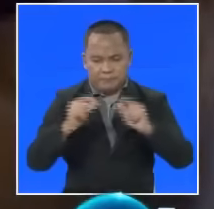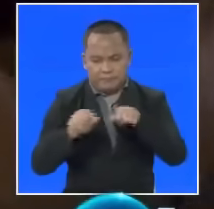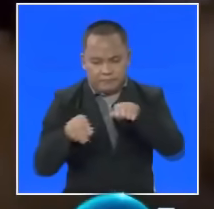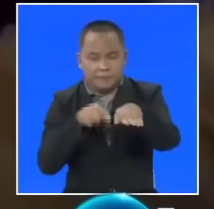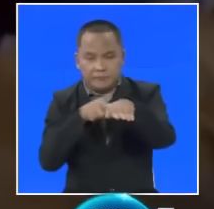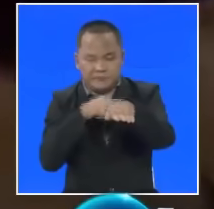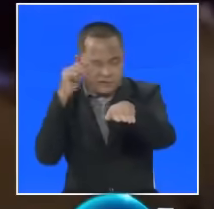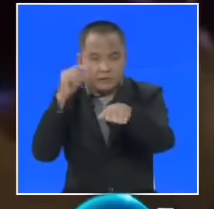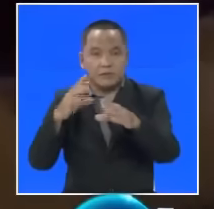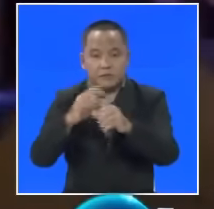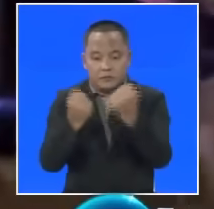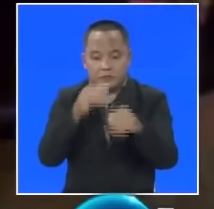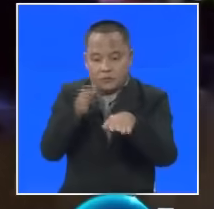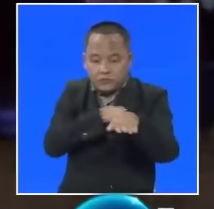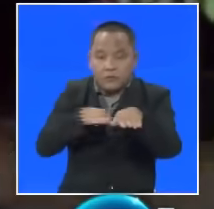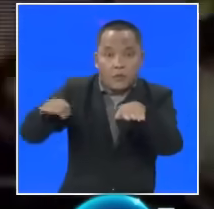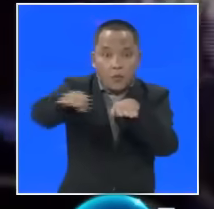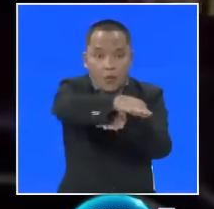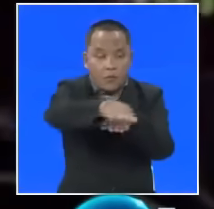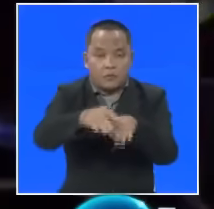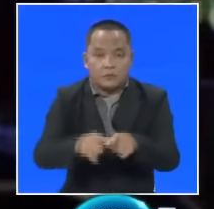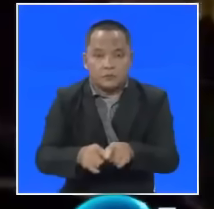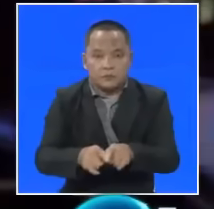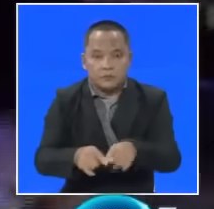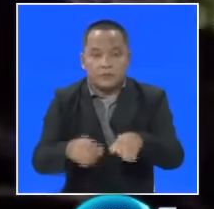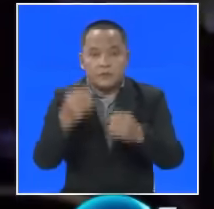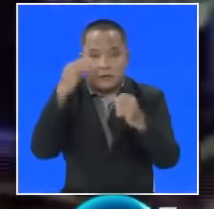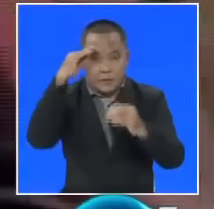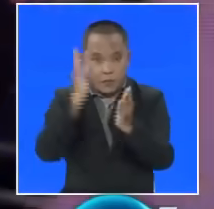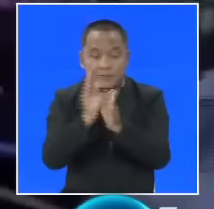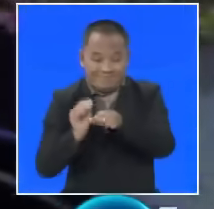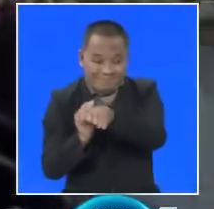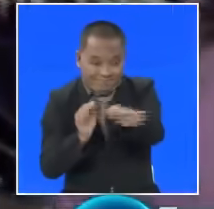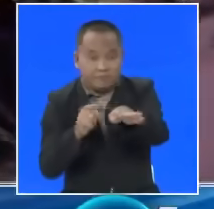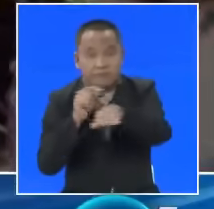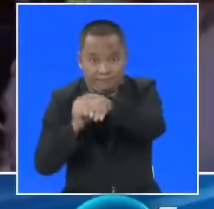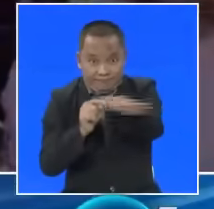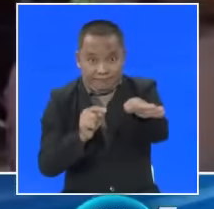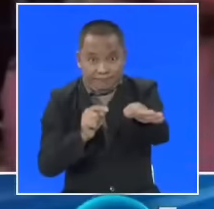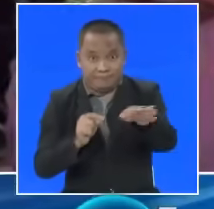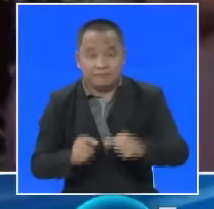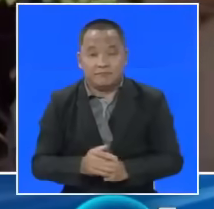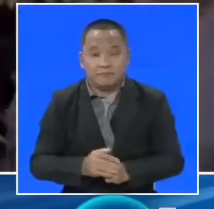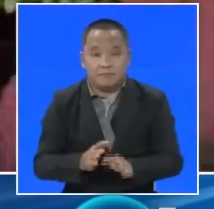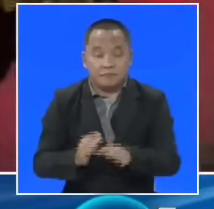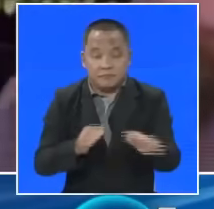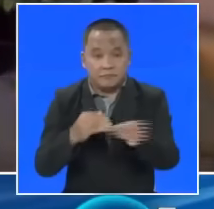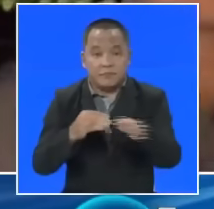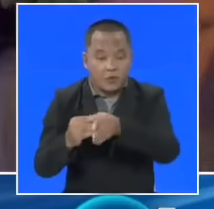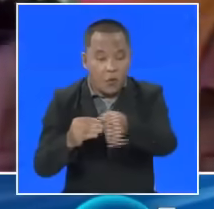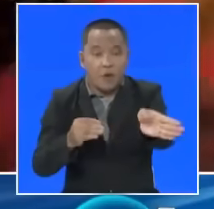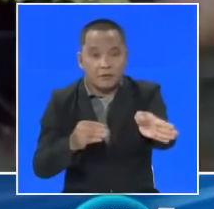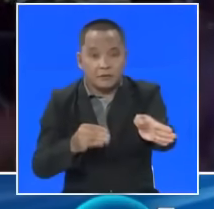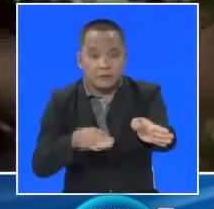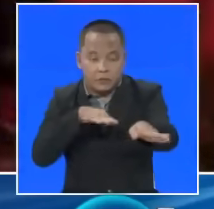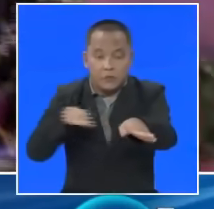นี้คันนี้มันจะแซงมา อ๋อคันนี้แซงแท็กซี่ใช่ไหม คันนี้จะเลี้ยวซ้ายจะเลี้ยวซ้ายแล้วก็จะไปงูเนี่ยออกสามก๊กแ